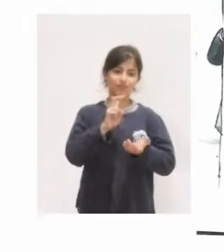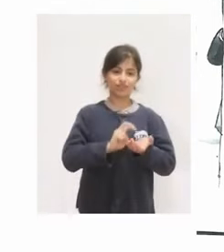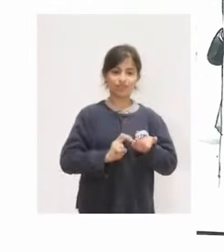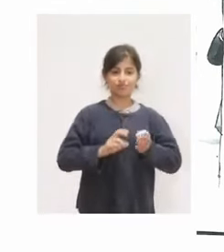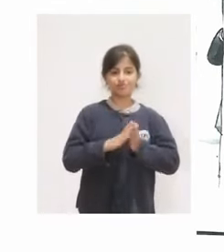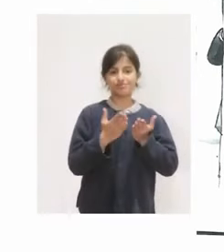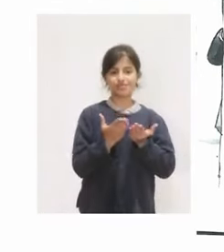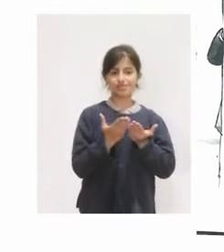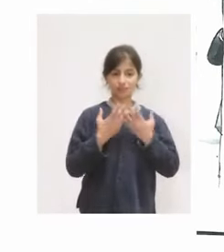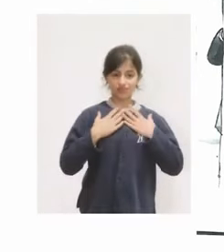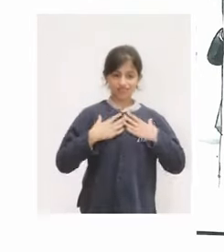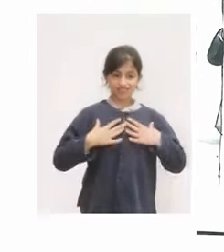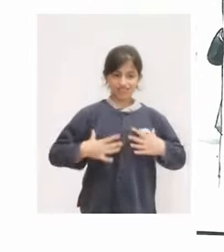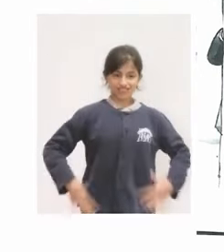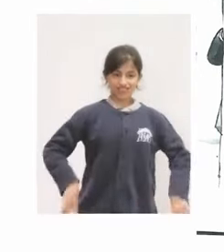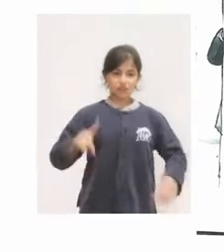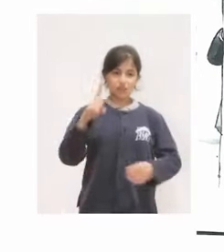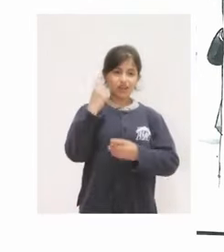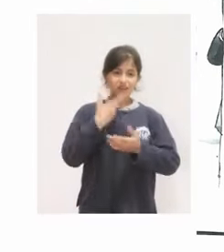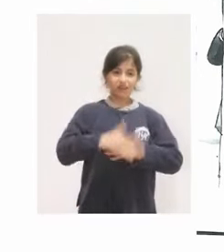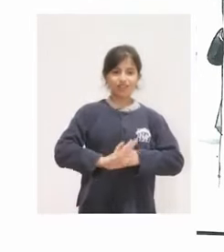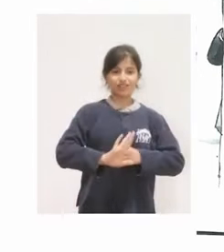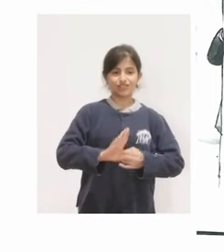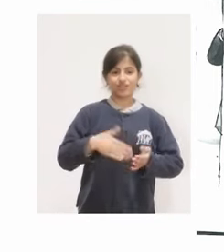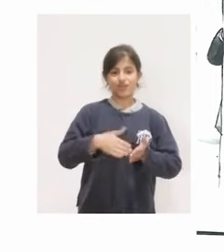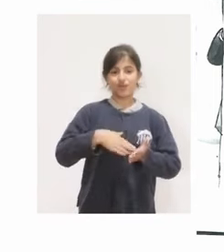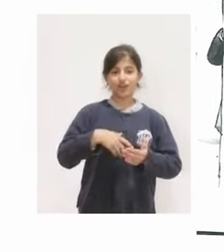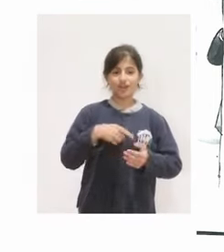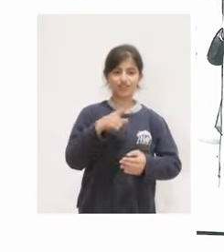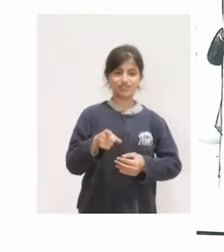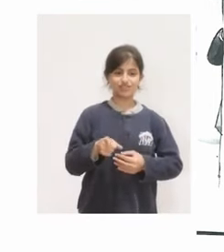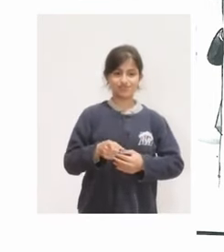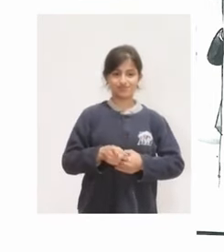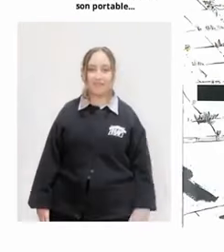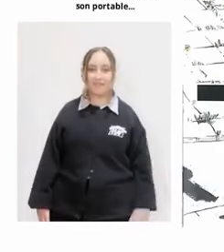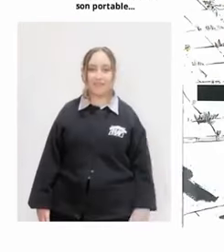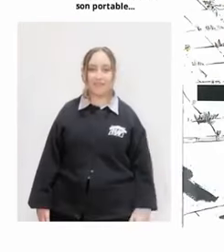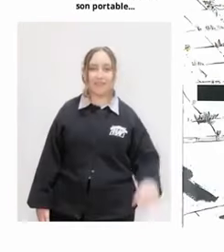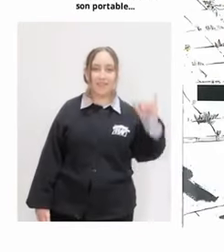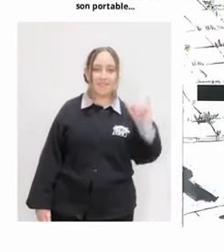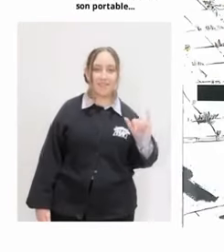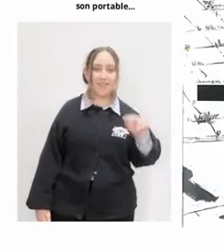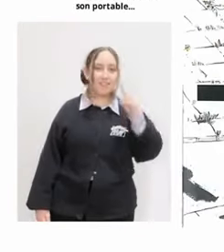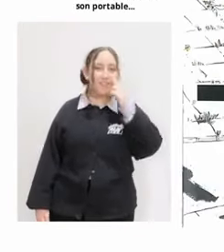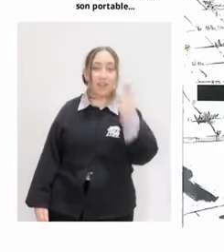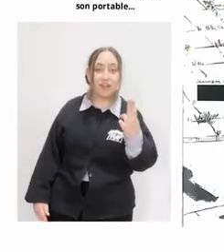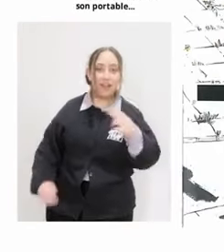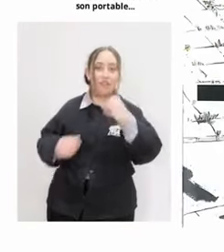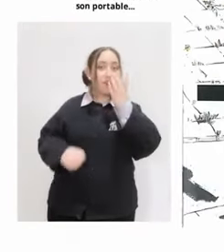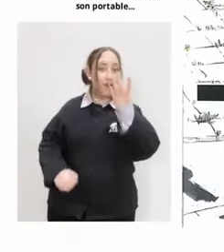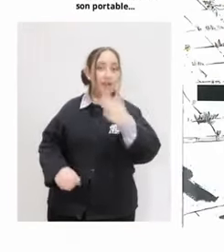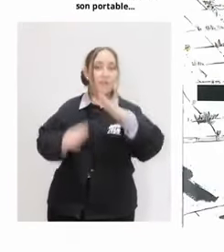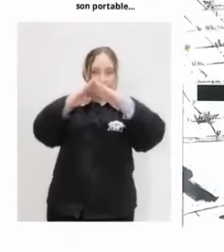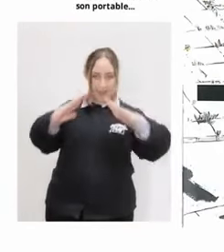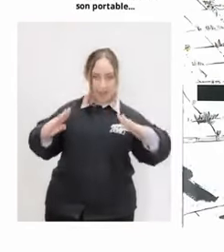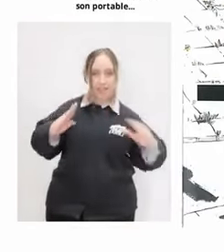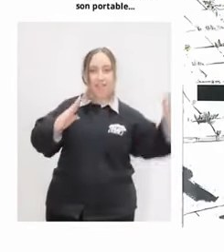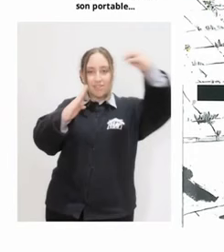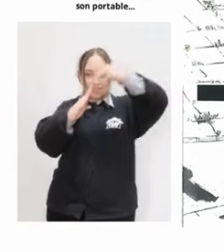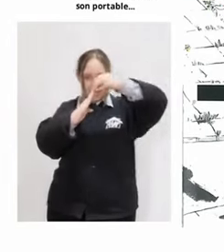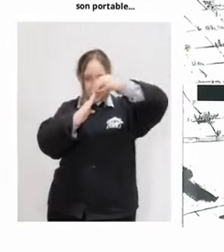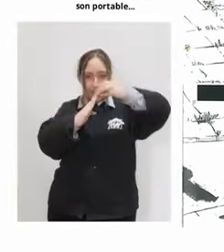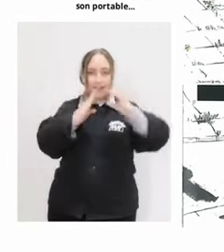dame qui lit un livre en attendant le bus. Yasmine grimpe sur le toit d'une